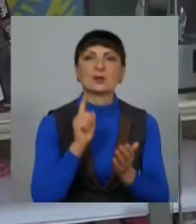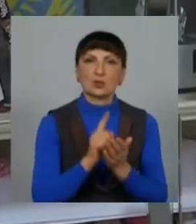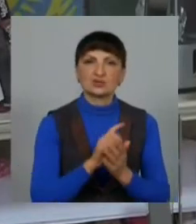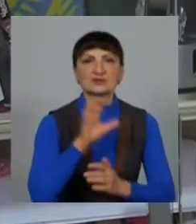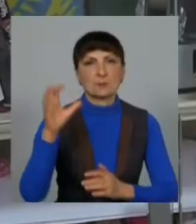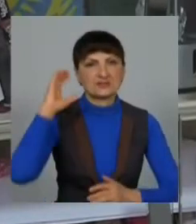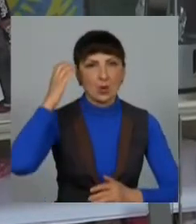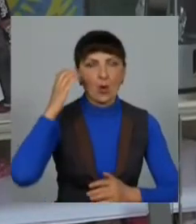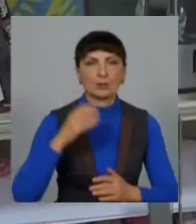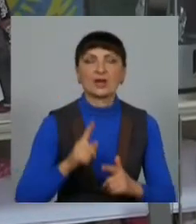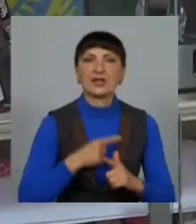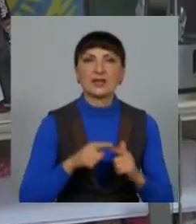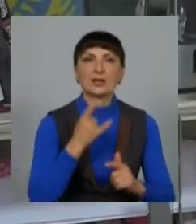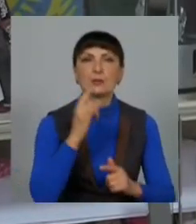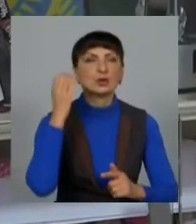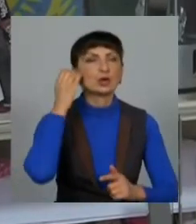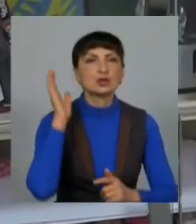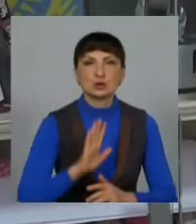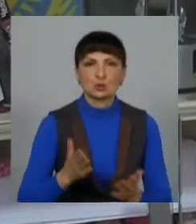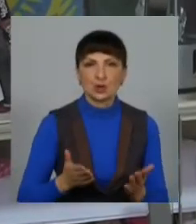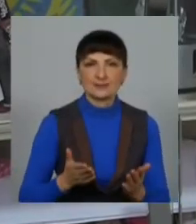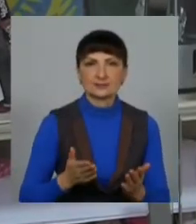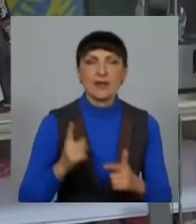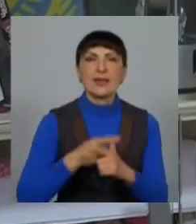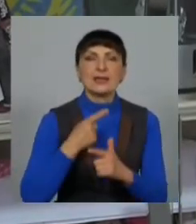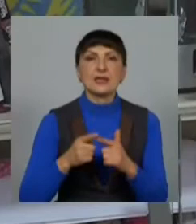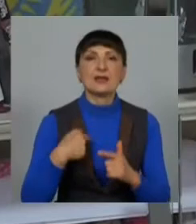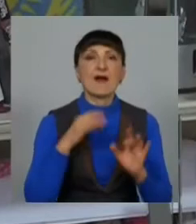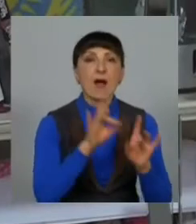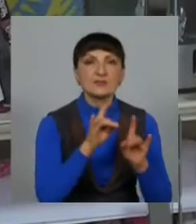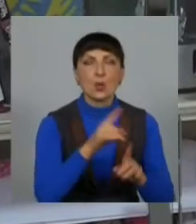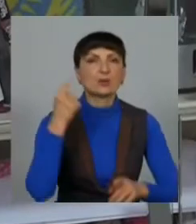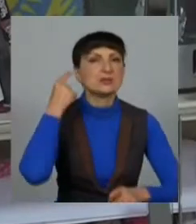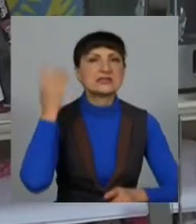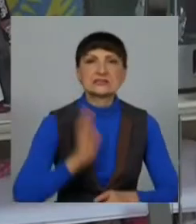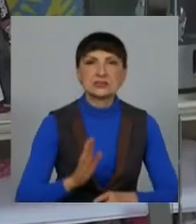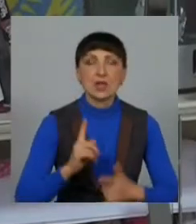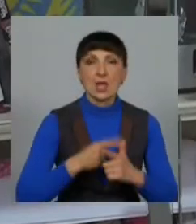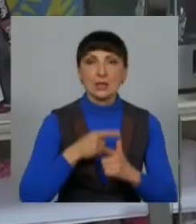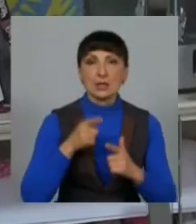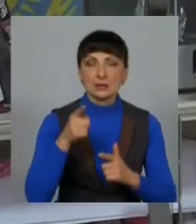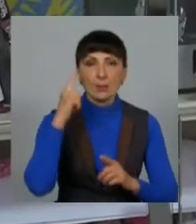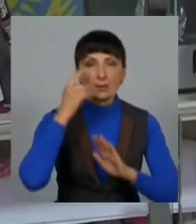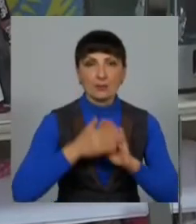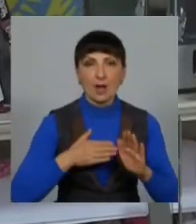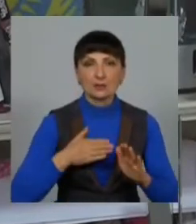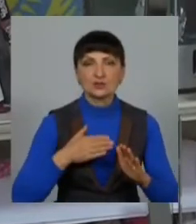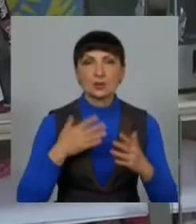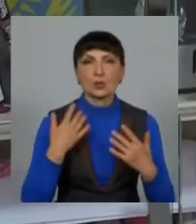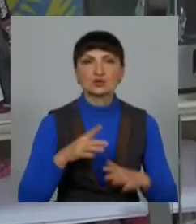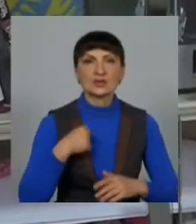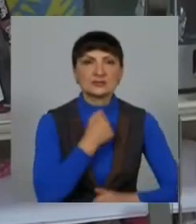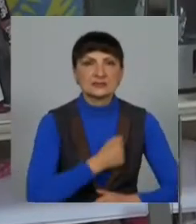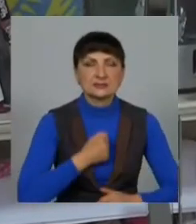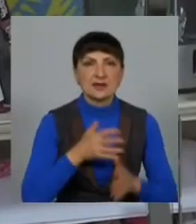Или когда он не слышит вас. Или не слышит вас. Или когда вы понимаете, что вы срываетесь на